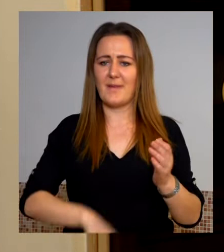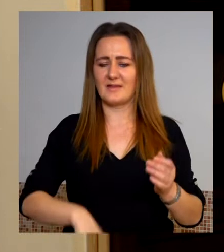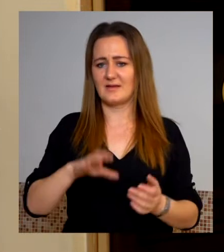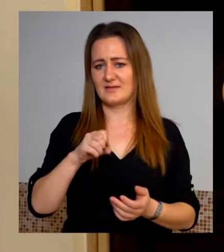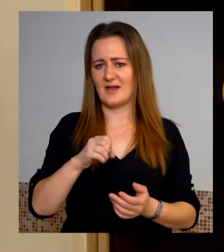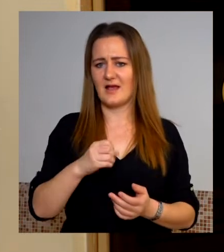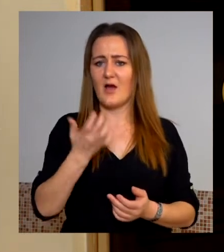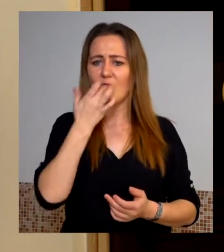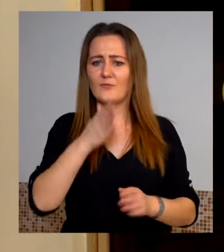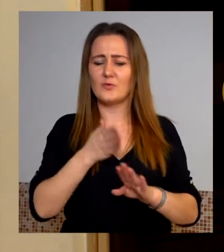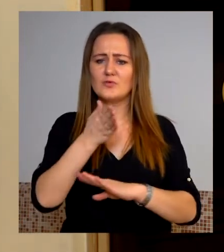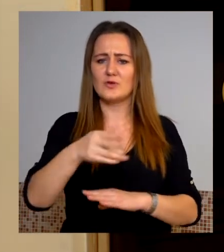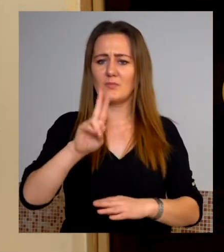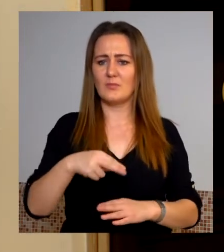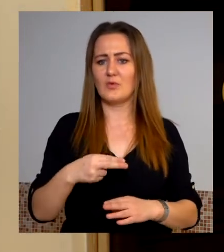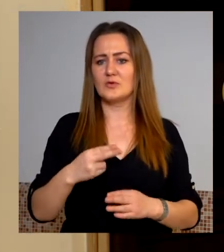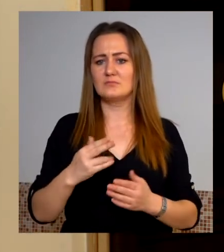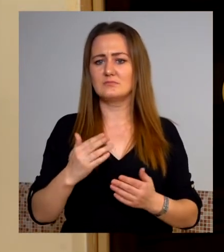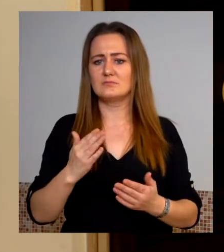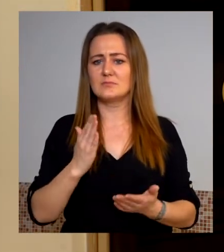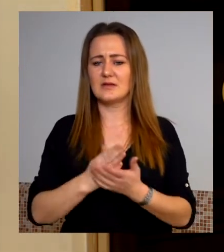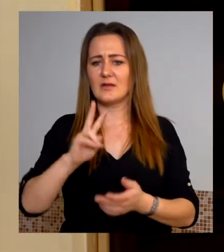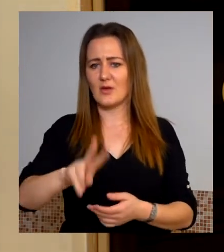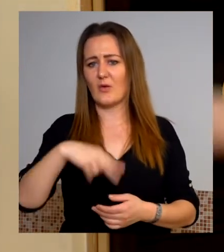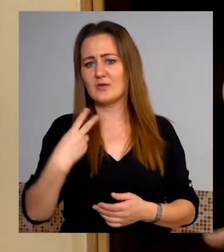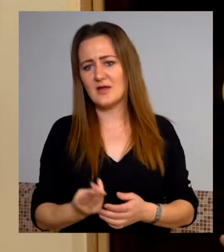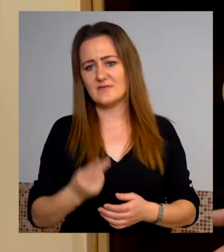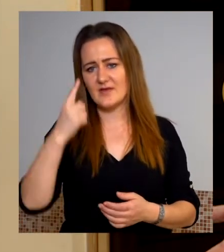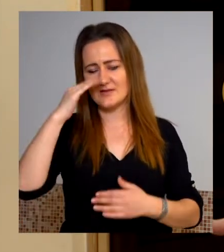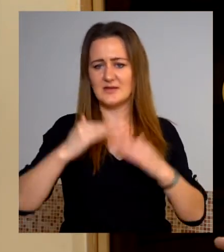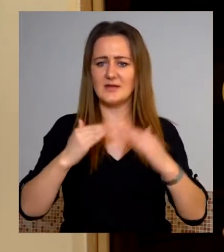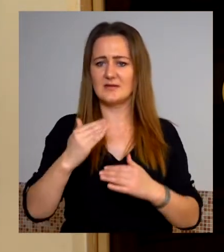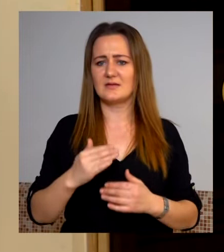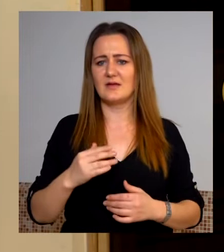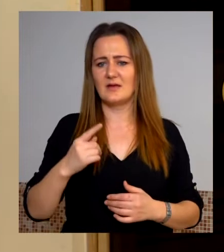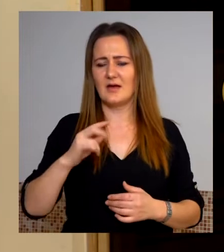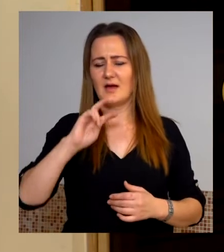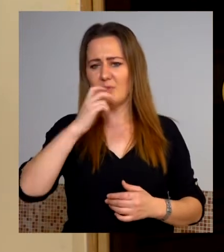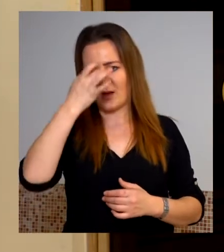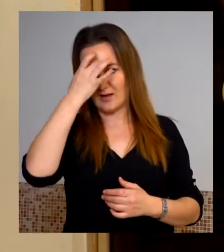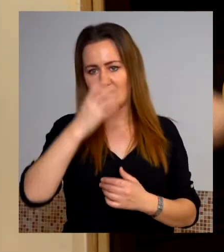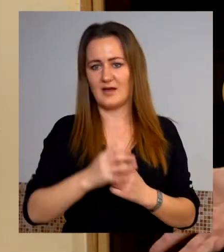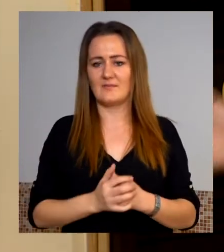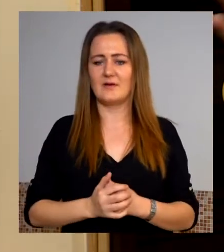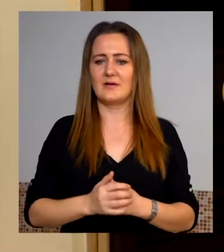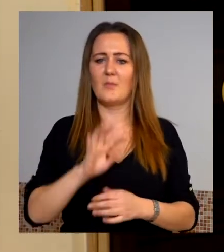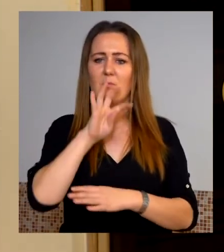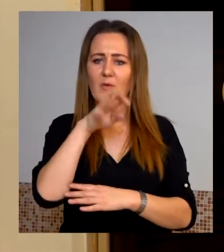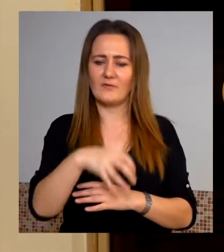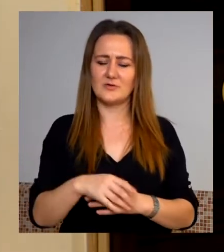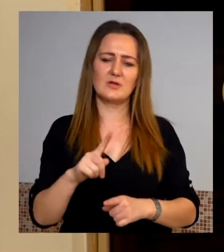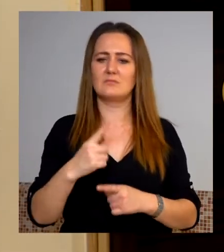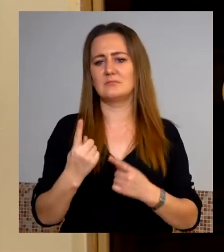ako uđete u vruću saunu, može vam se desiti stvarno da padnete u nesvijest, da izazovete simigrenu, migrenu, povraćanje ili